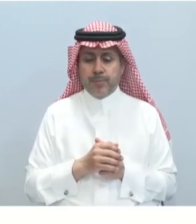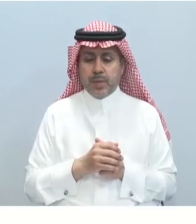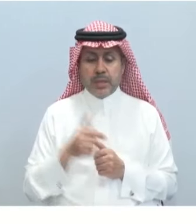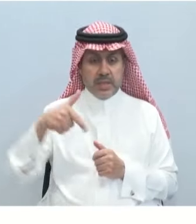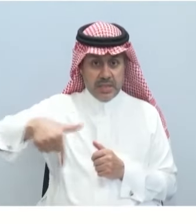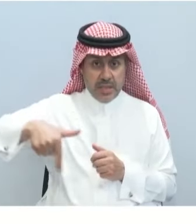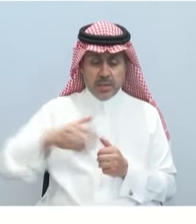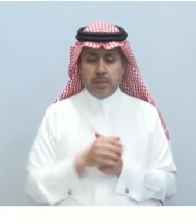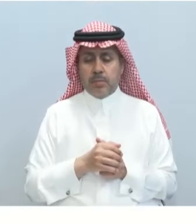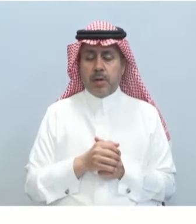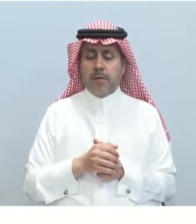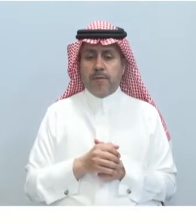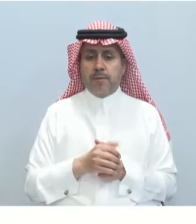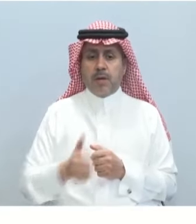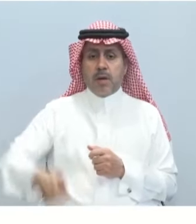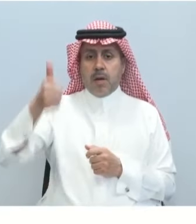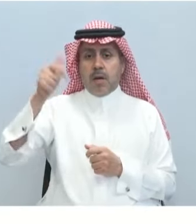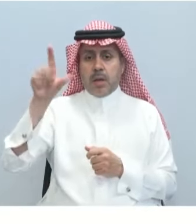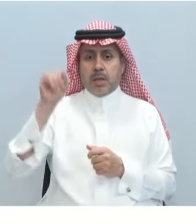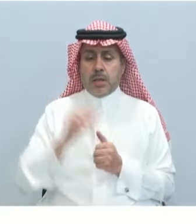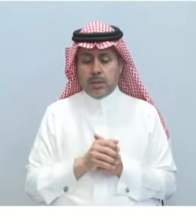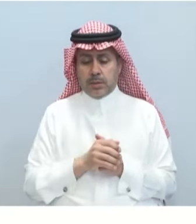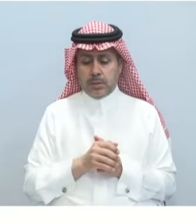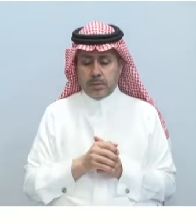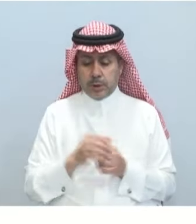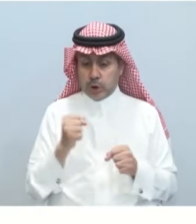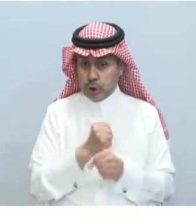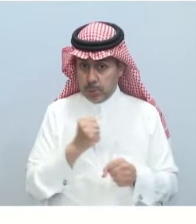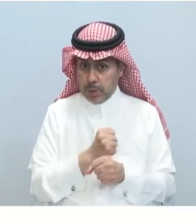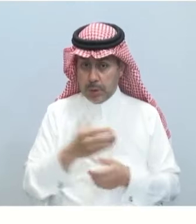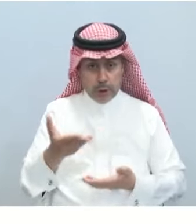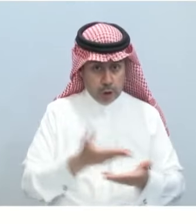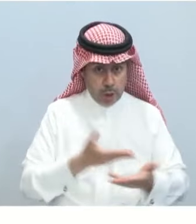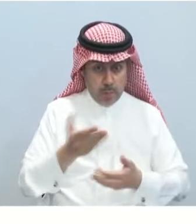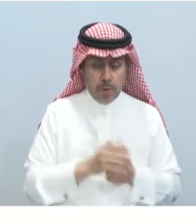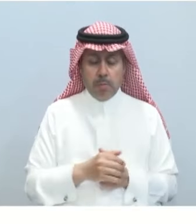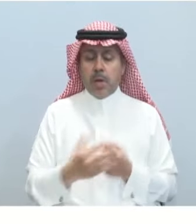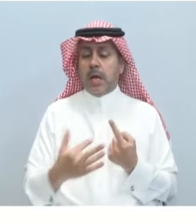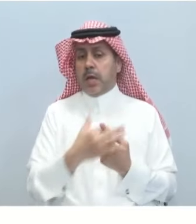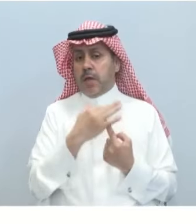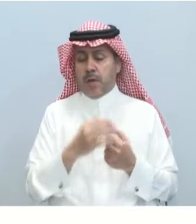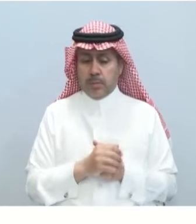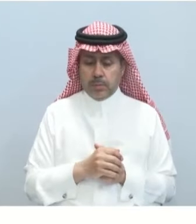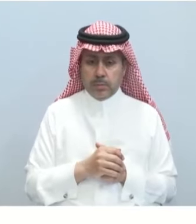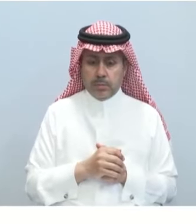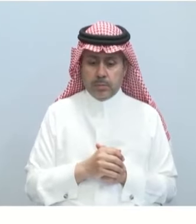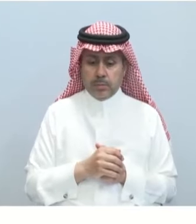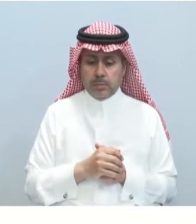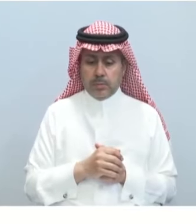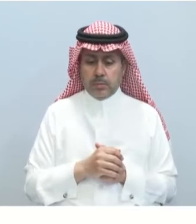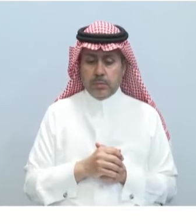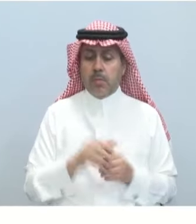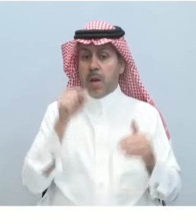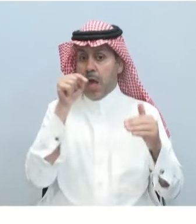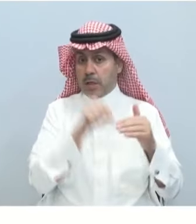سادسا ايجاد اليات علميه وتبي تطبيقيه للتعامل مع ليذا فاذا هذه من الغايات هذه